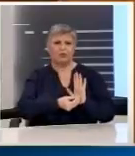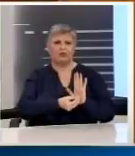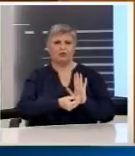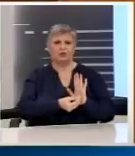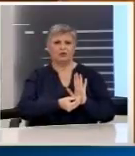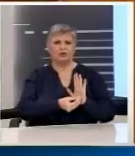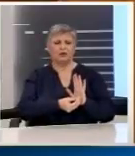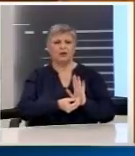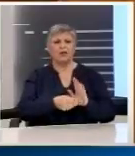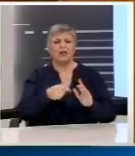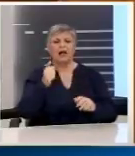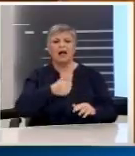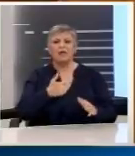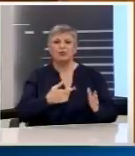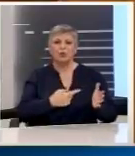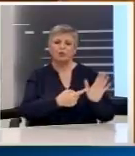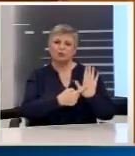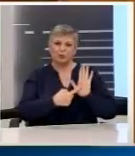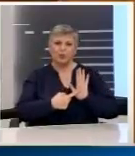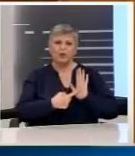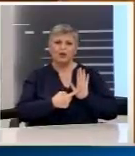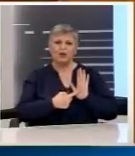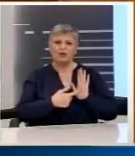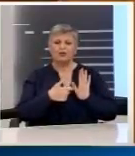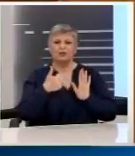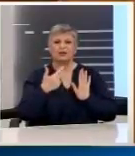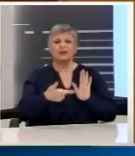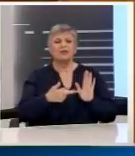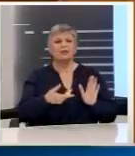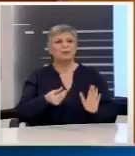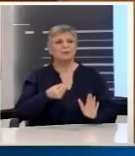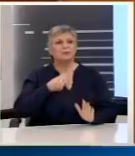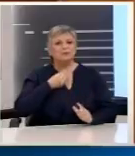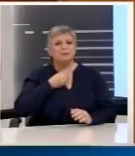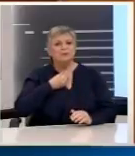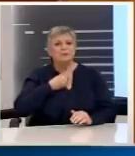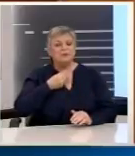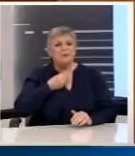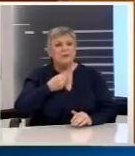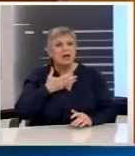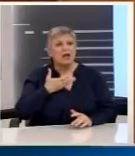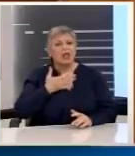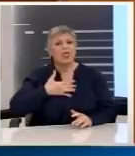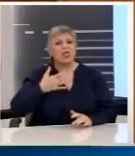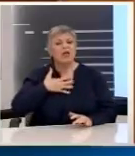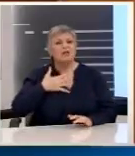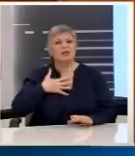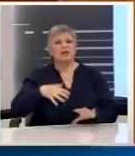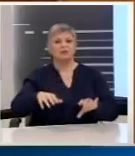από στερητικό σύνδρομο, σύνδρομο στέρησης εξουσίας.